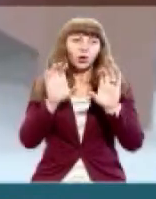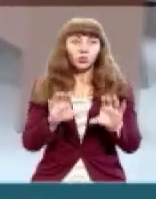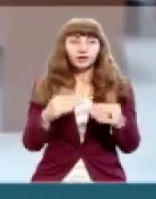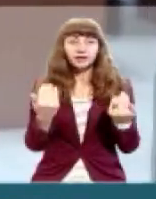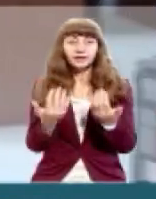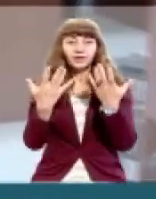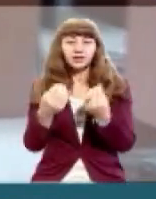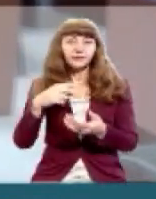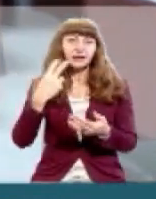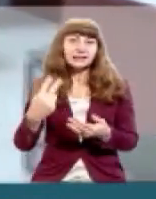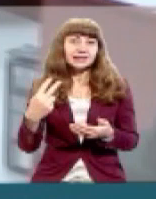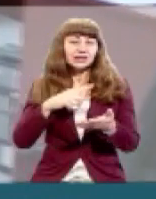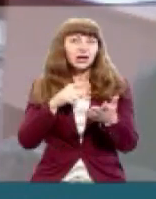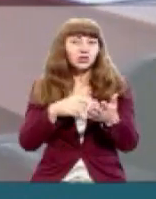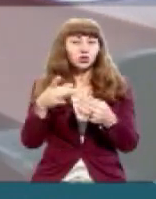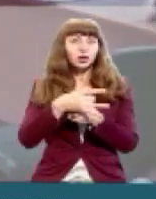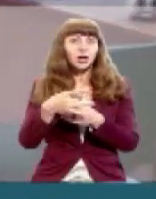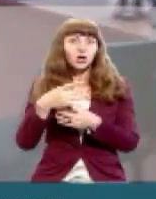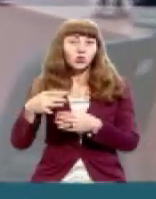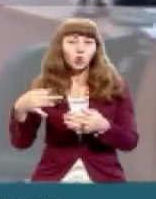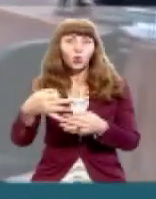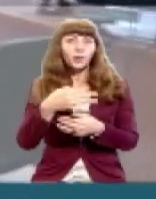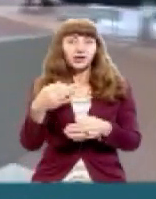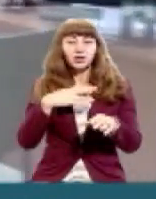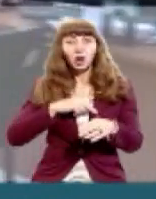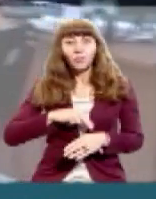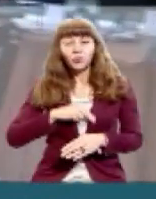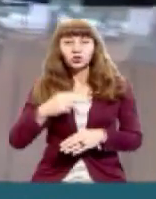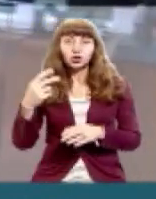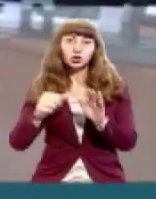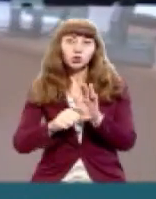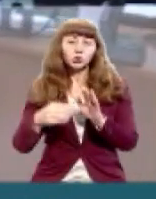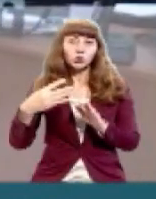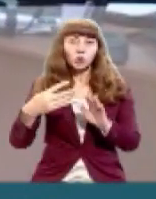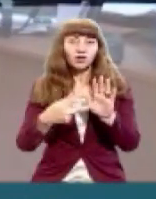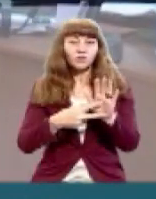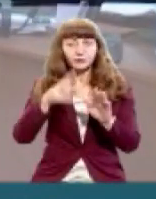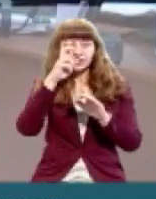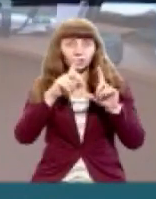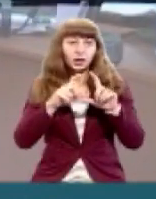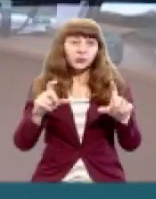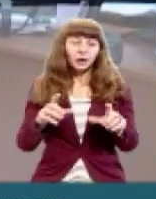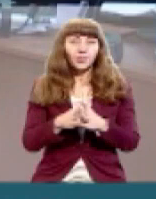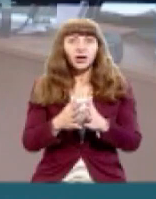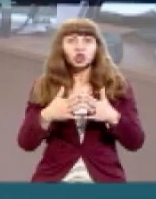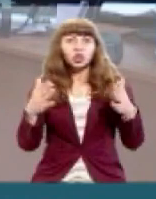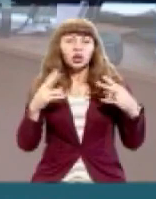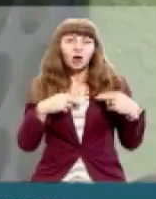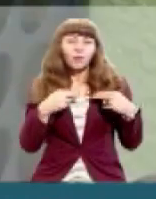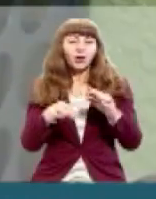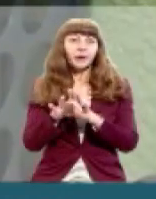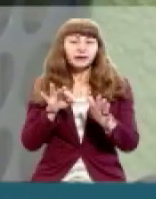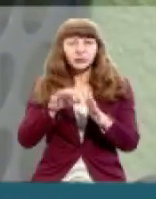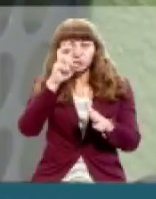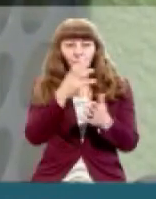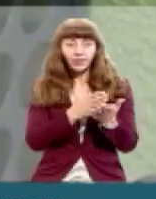сақталуын бақылауға бағытталған. Бүгінгі күні облыстың 20 қаласы мен аудандарында 648 мемлекеттік орган жұмыс істейді. Мемлекеттік қызметке іріктеу